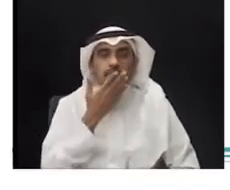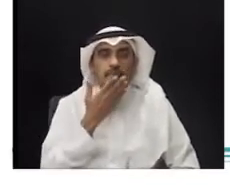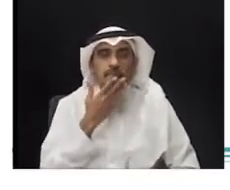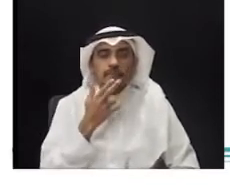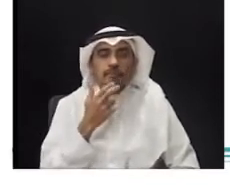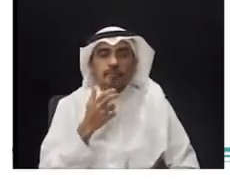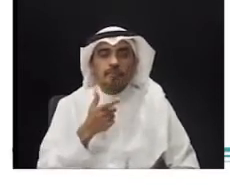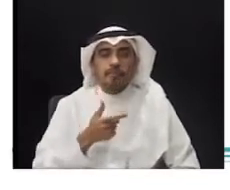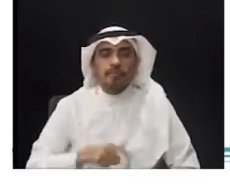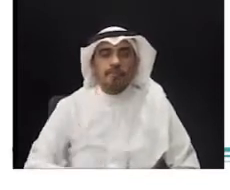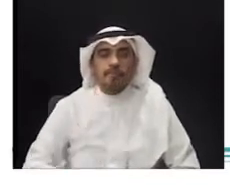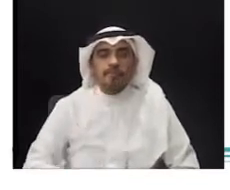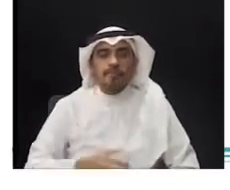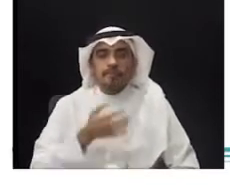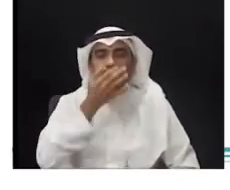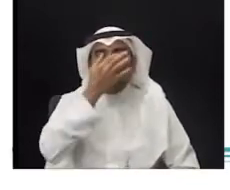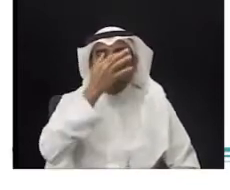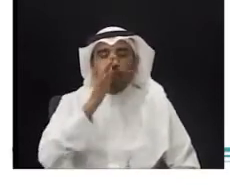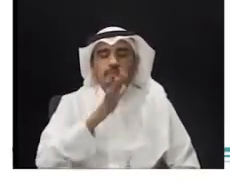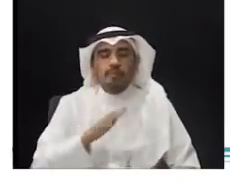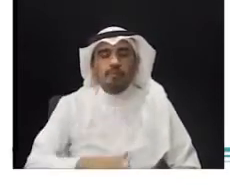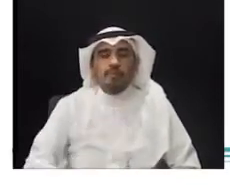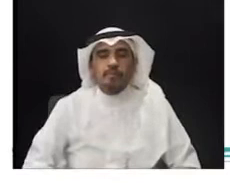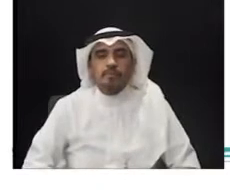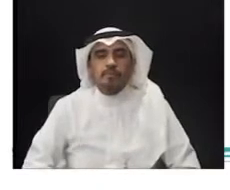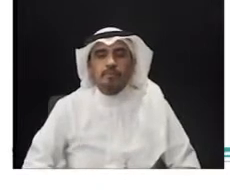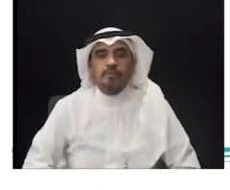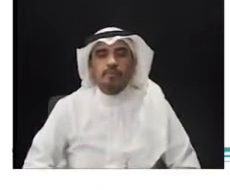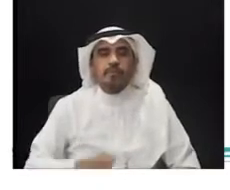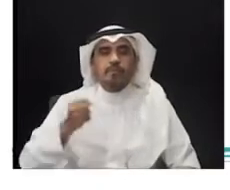أدهشتهما نظافة المكان، والضرير